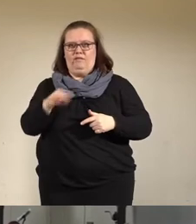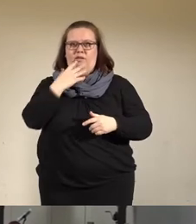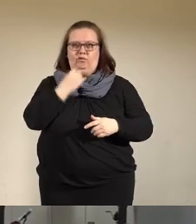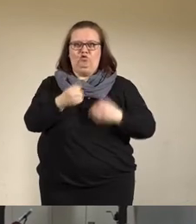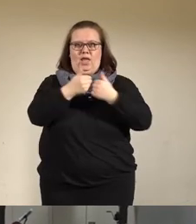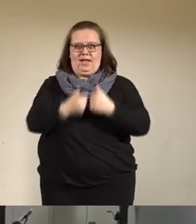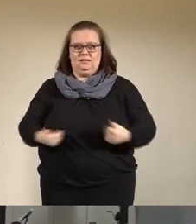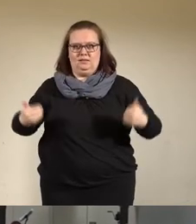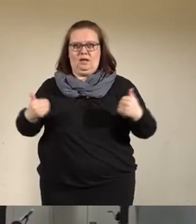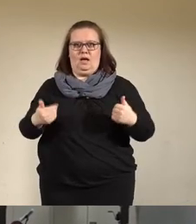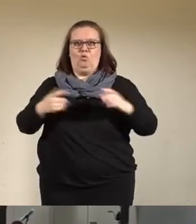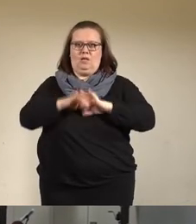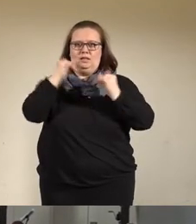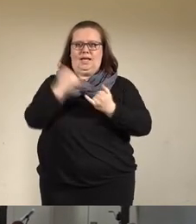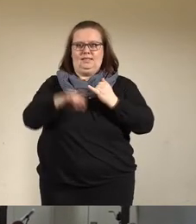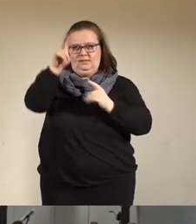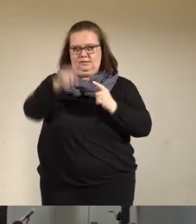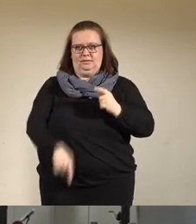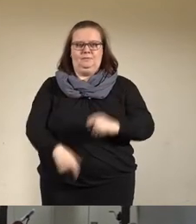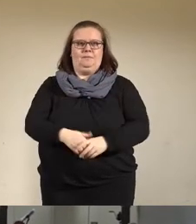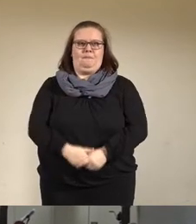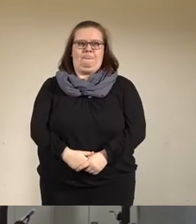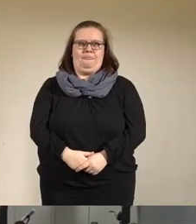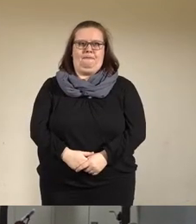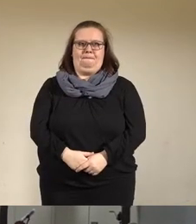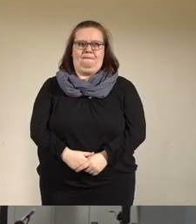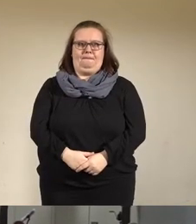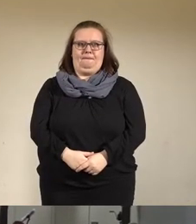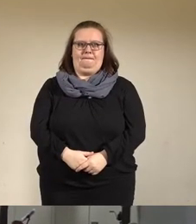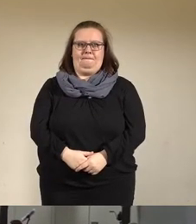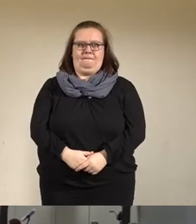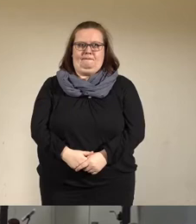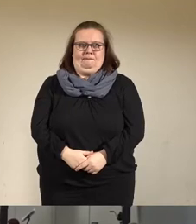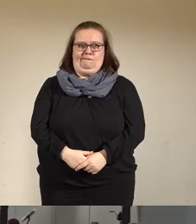gewünscht, und dann der ganze Rest. In der Gänze, ja.